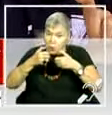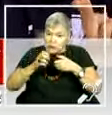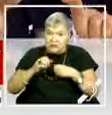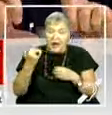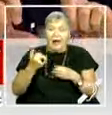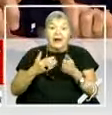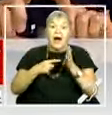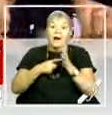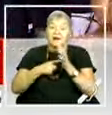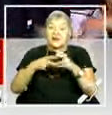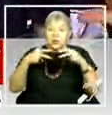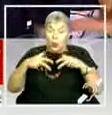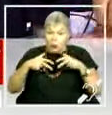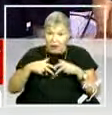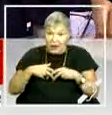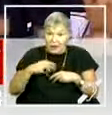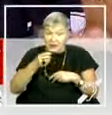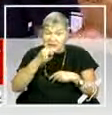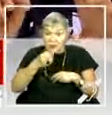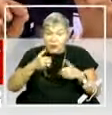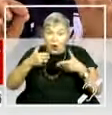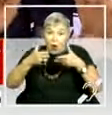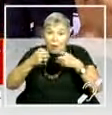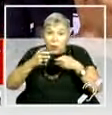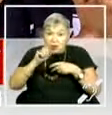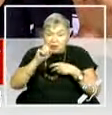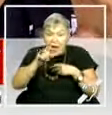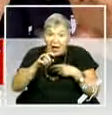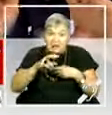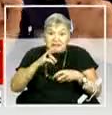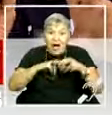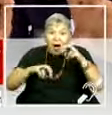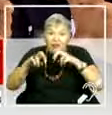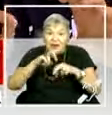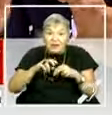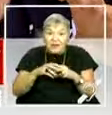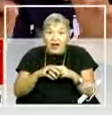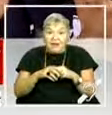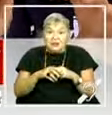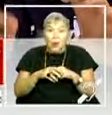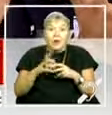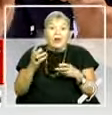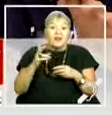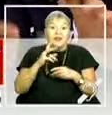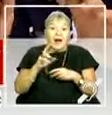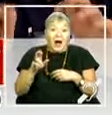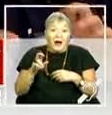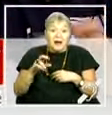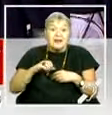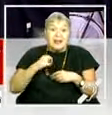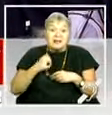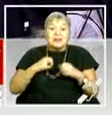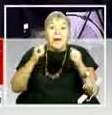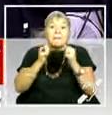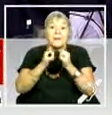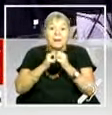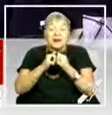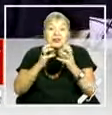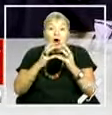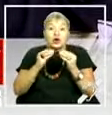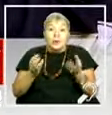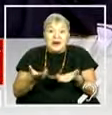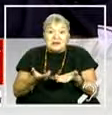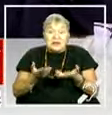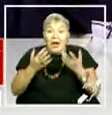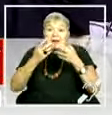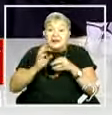publicaseră ucrainenii și au spus, domnule, fotografia asta am verificat-o și am geolocalizat-o, da, e pe teritoriul României. La câteva